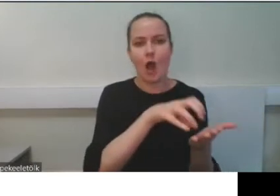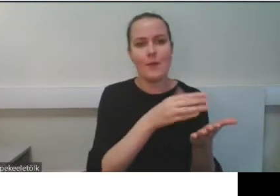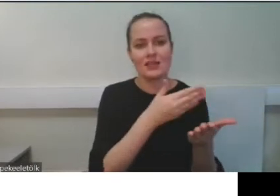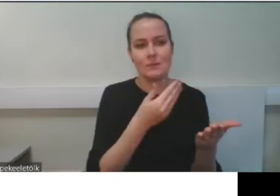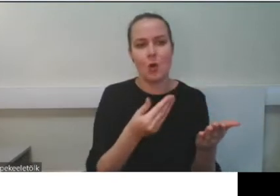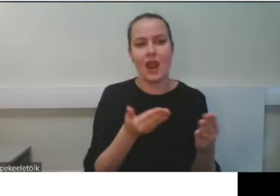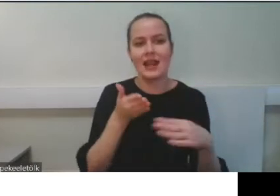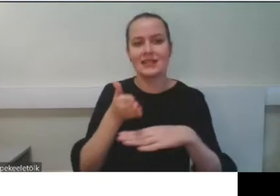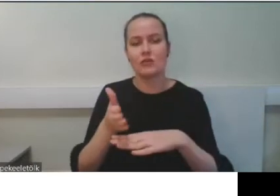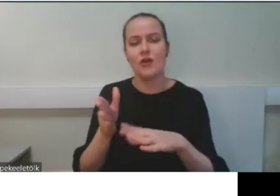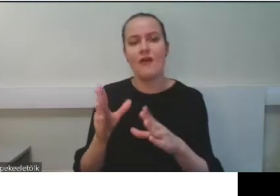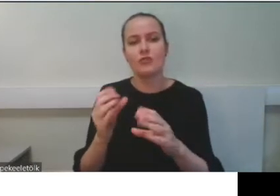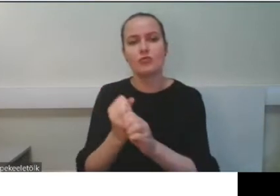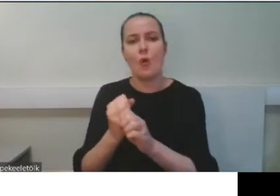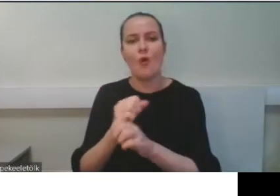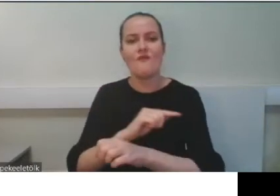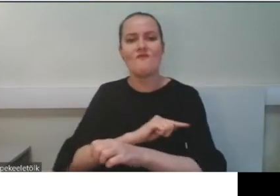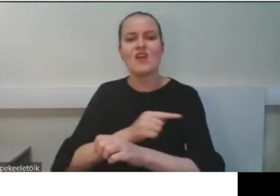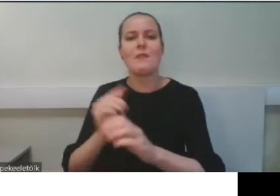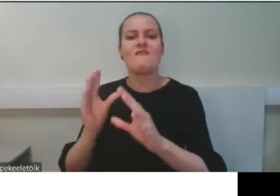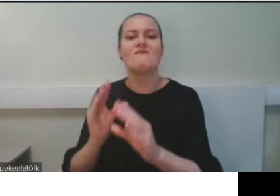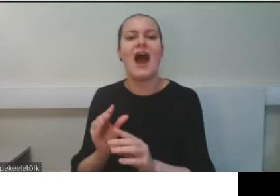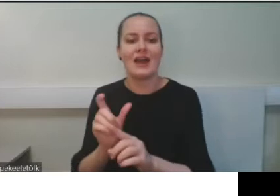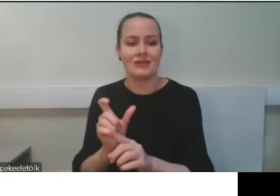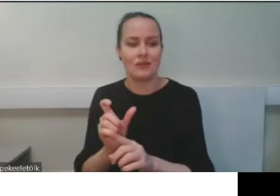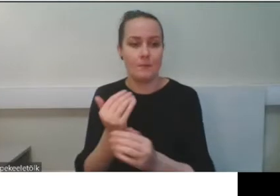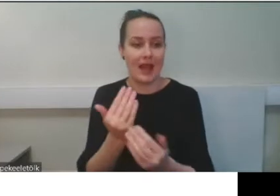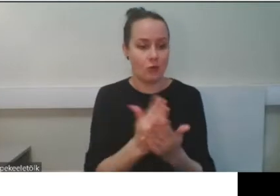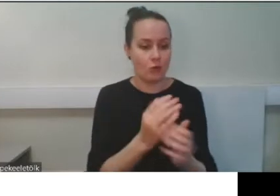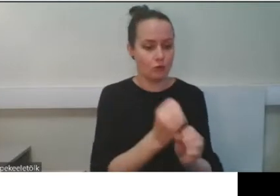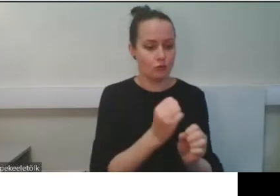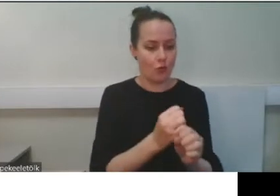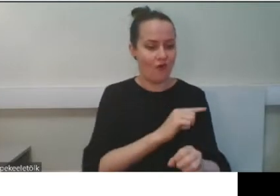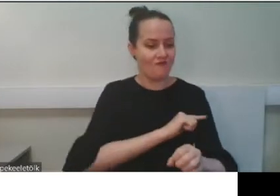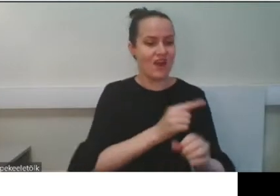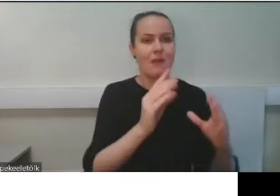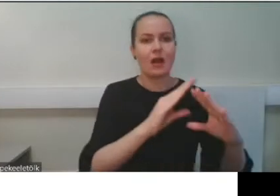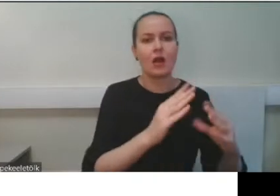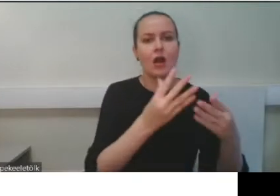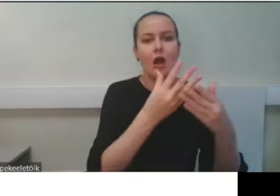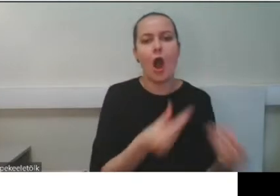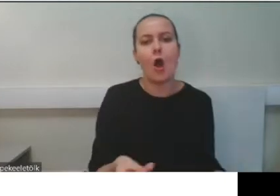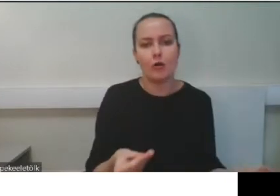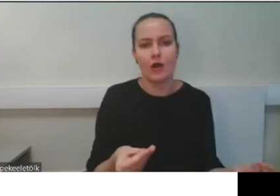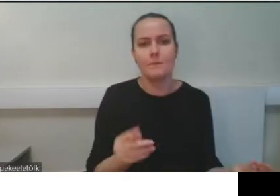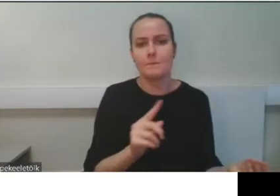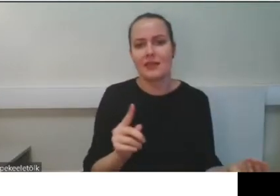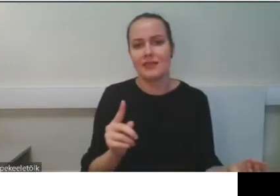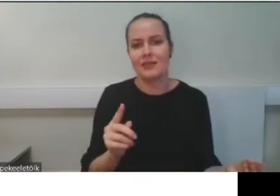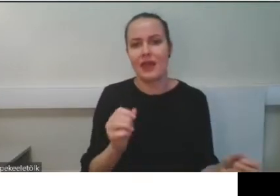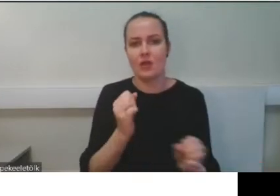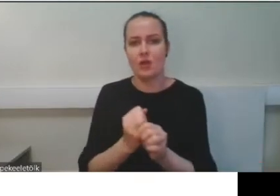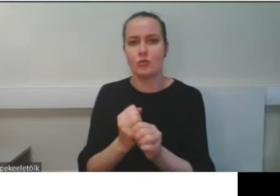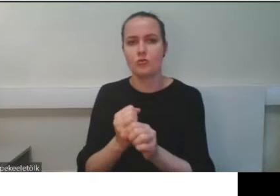seas. Et see on seotud tõenäoliselt sellega, et kui palju on nendes leibkondades inimesi, kes töötavad